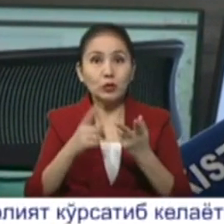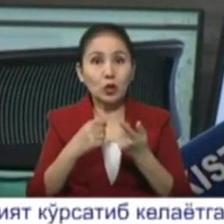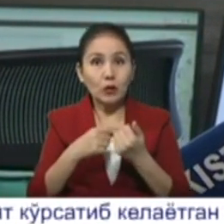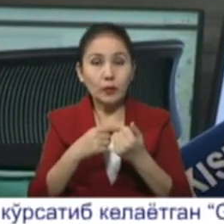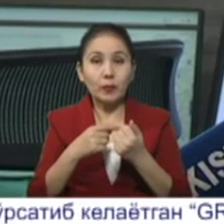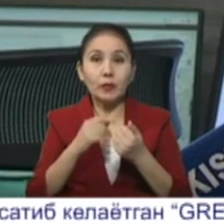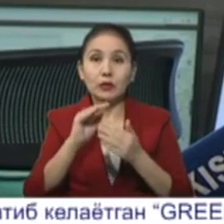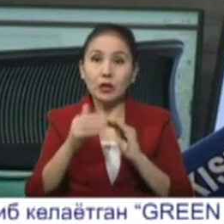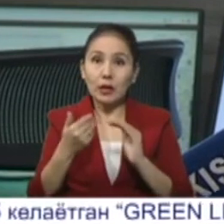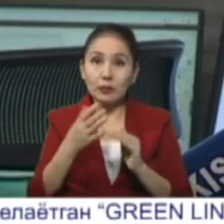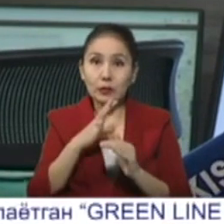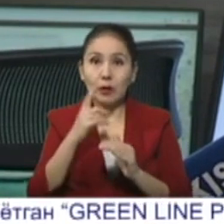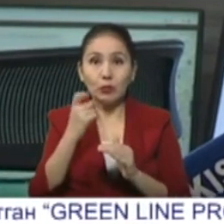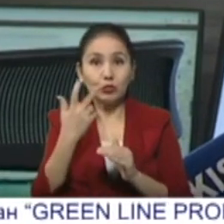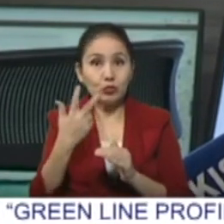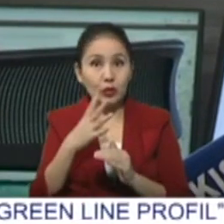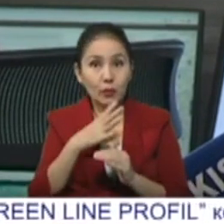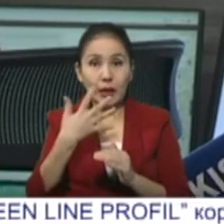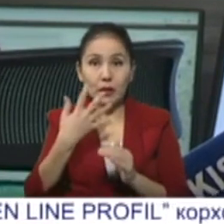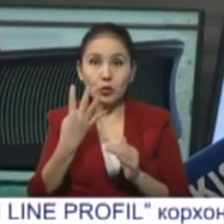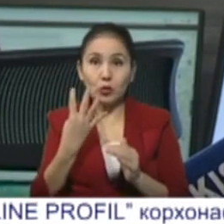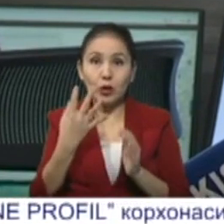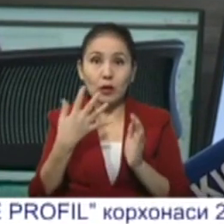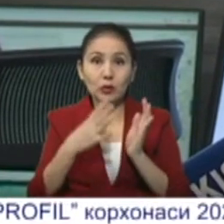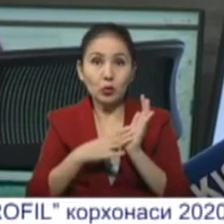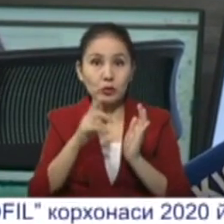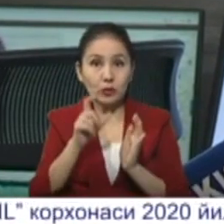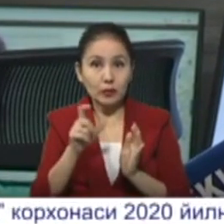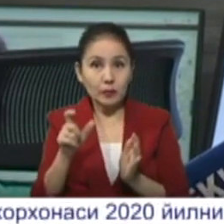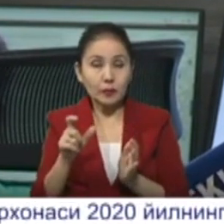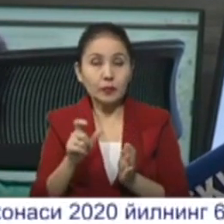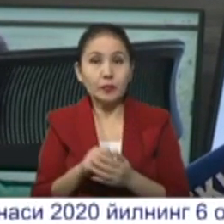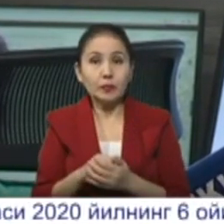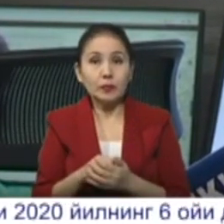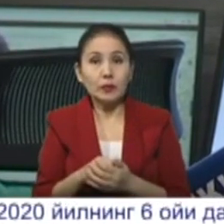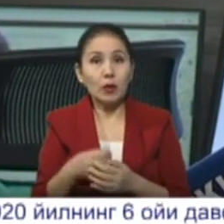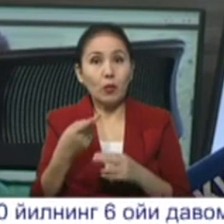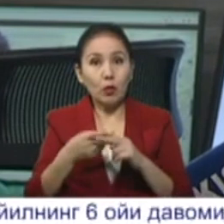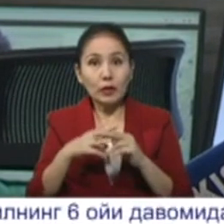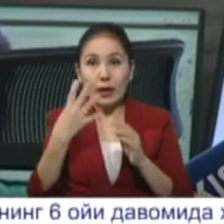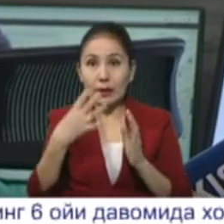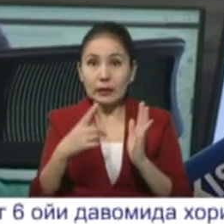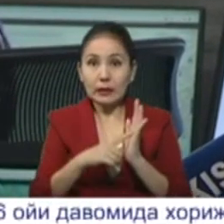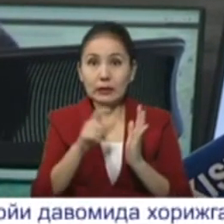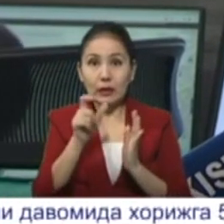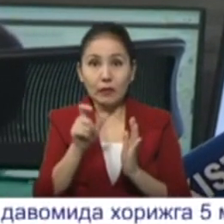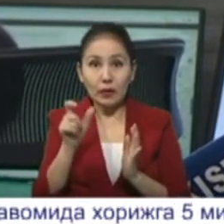чақириб беришган, яъни 103-га 59 нафар ташкил этади. Булардан 47 нафарни